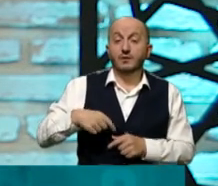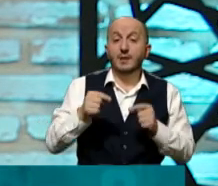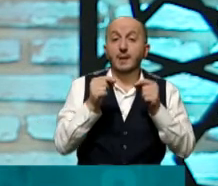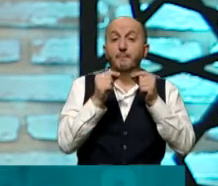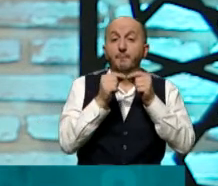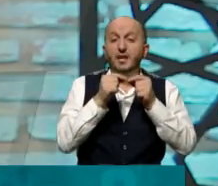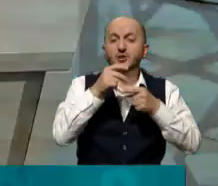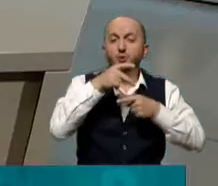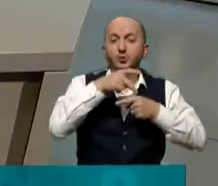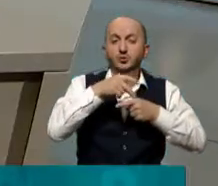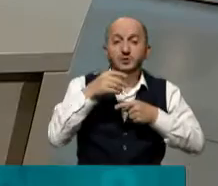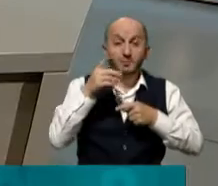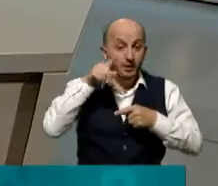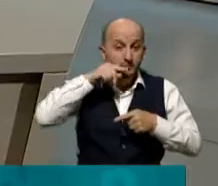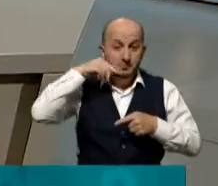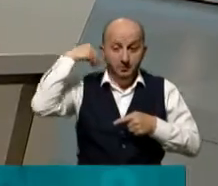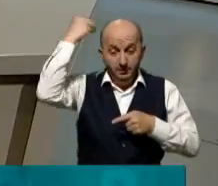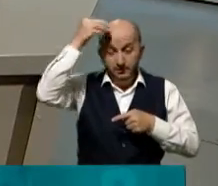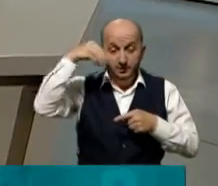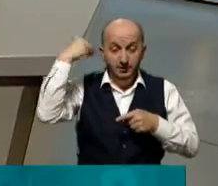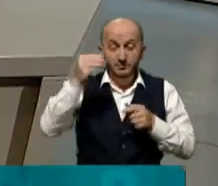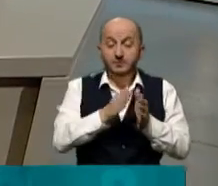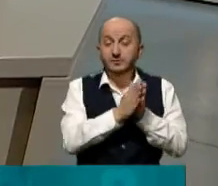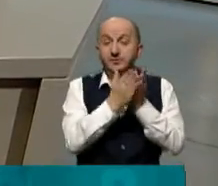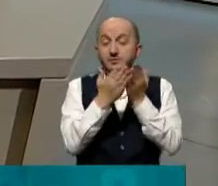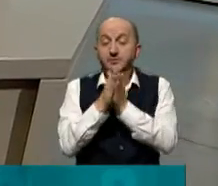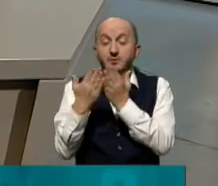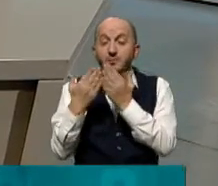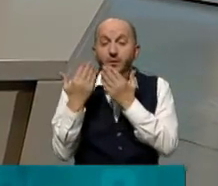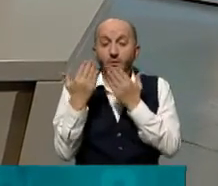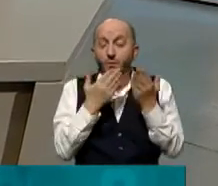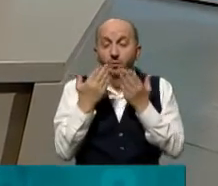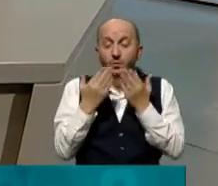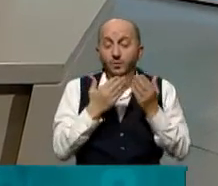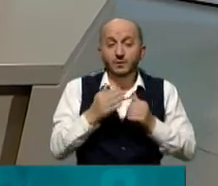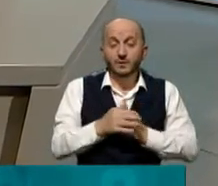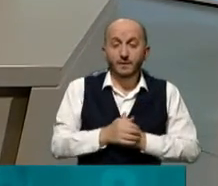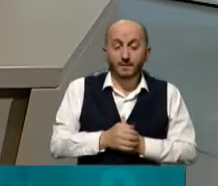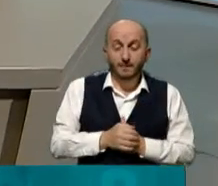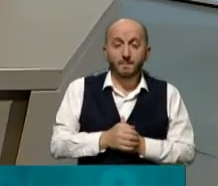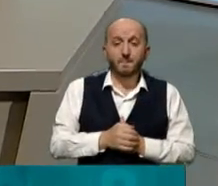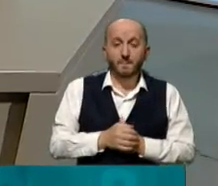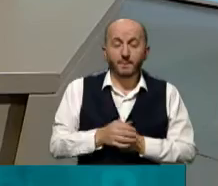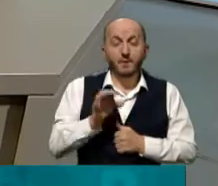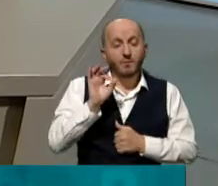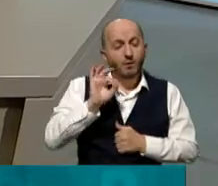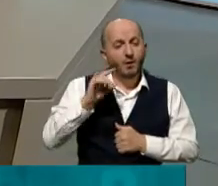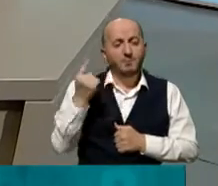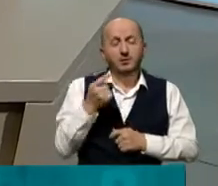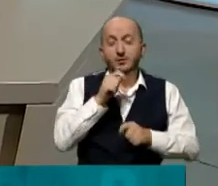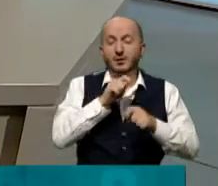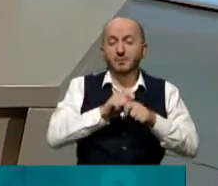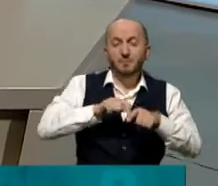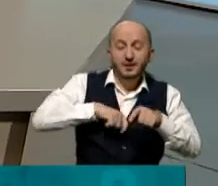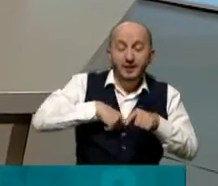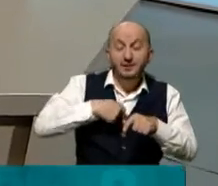Hazretleri'nin Risale-i Nur eserlerini okurken. Hı hı. Yani bu bilmiyorum. Böyle bir şey yapıldığı takdirde bidat mıdır